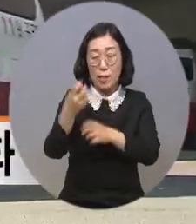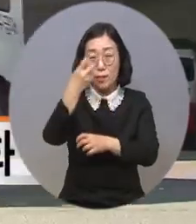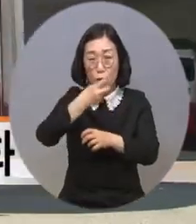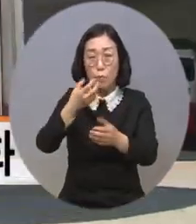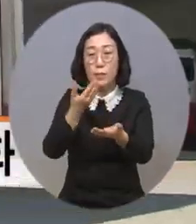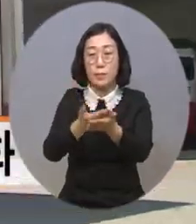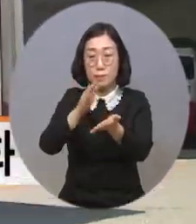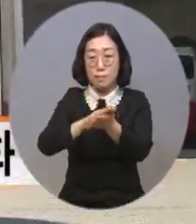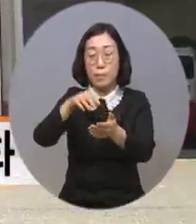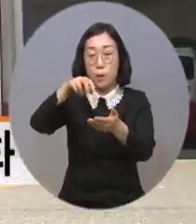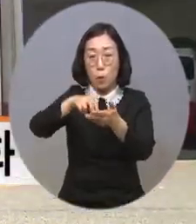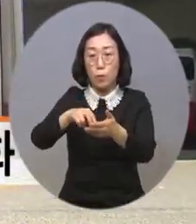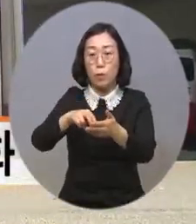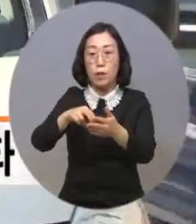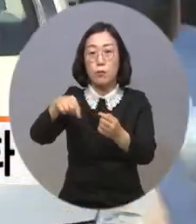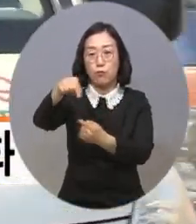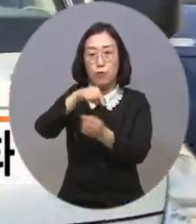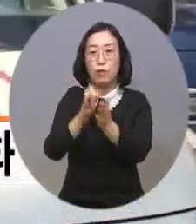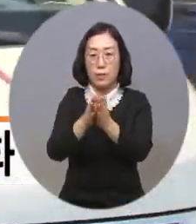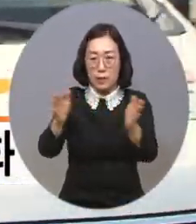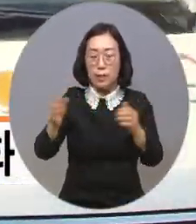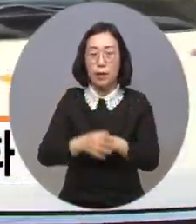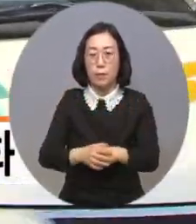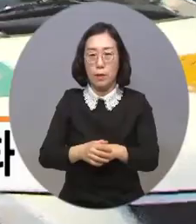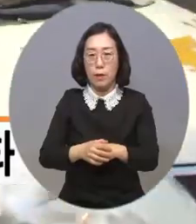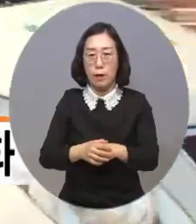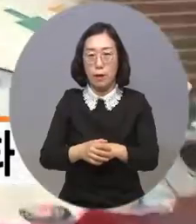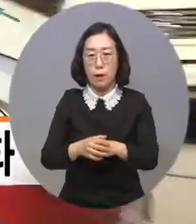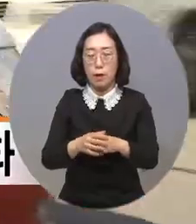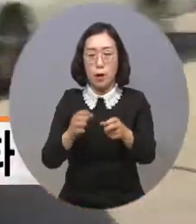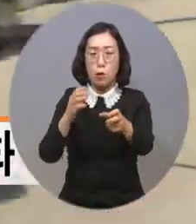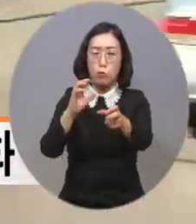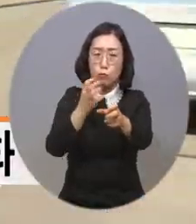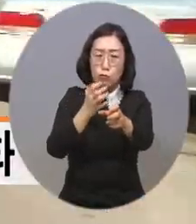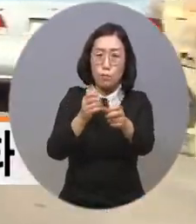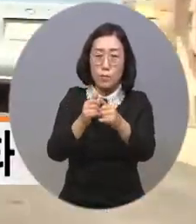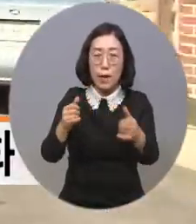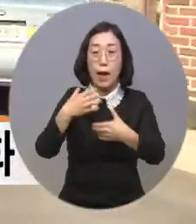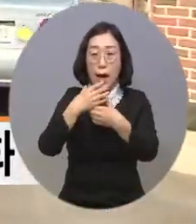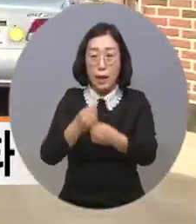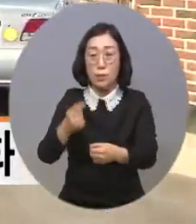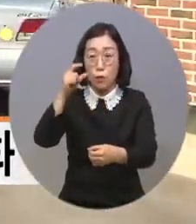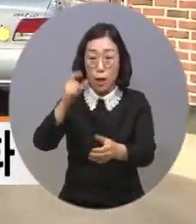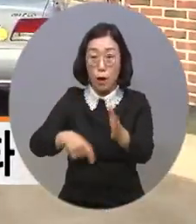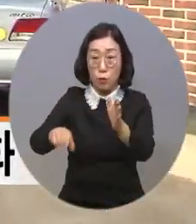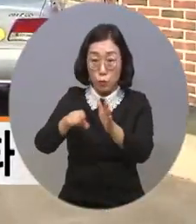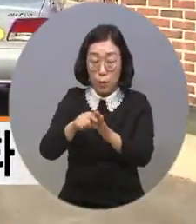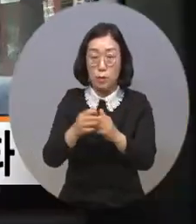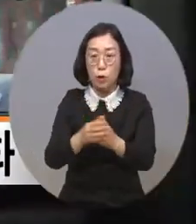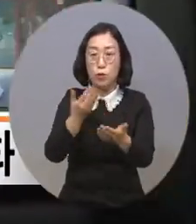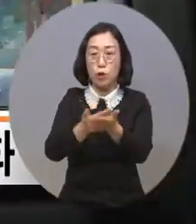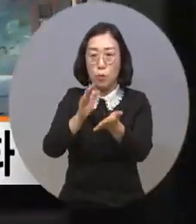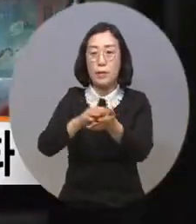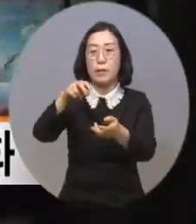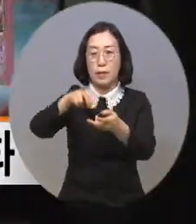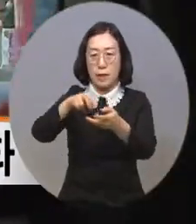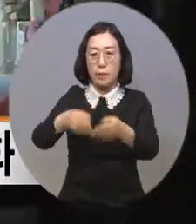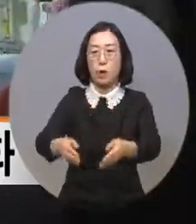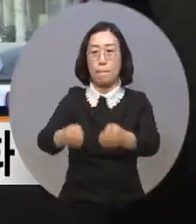서울시 소방재난본부는 구급차 안전 강화를 위해 전담 정비센터를 운영한다고 지난 11일